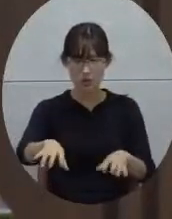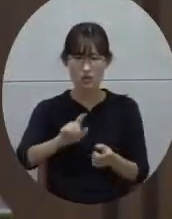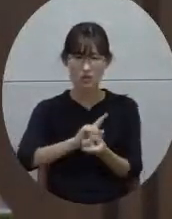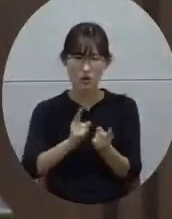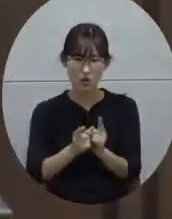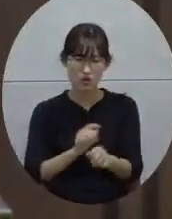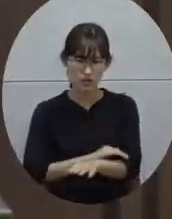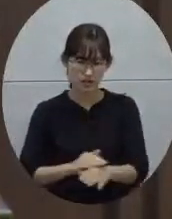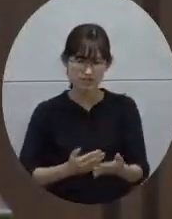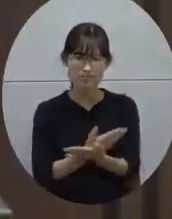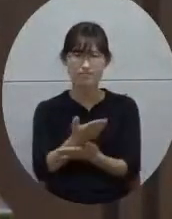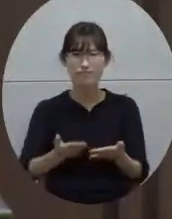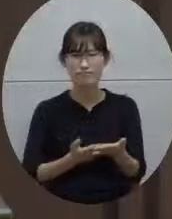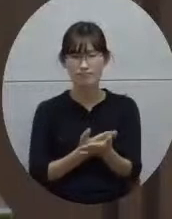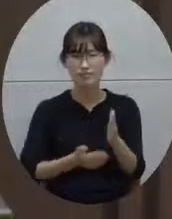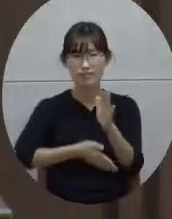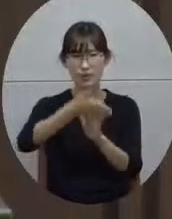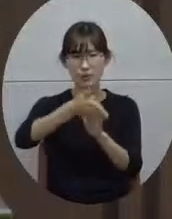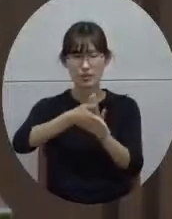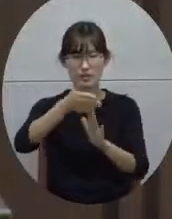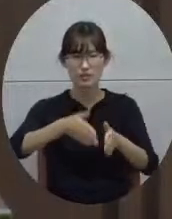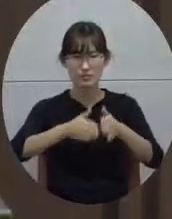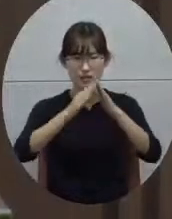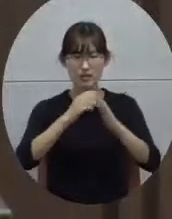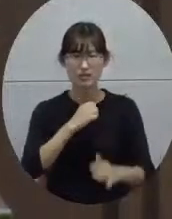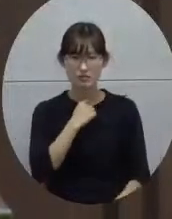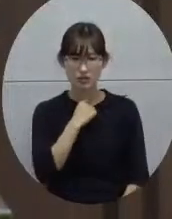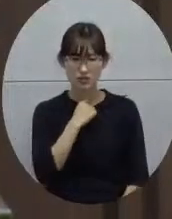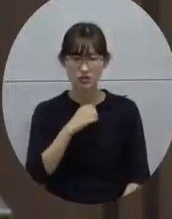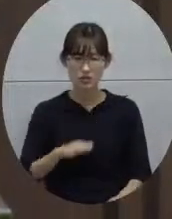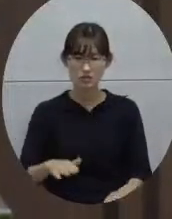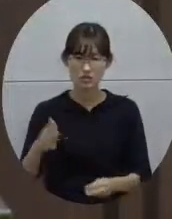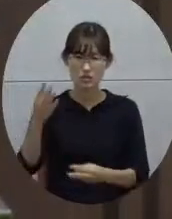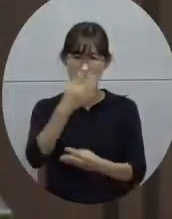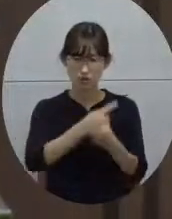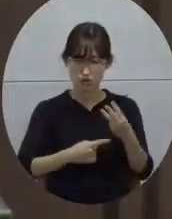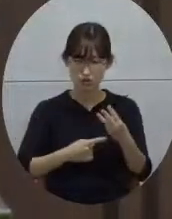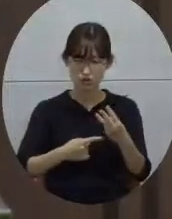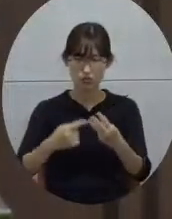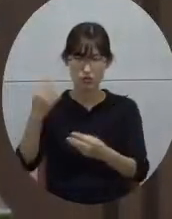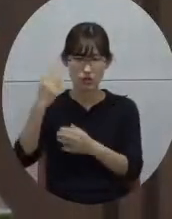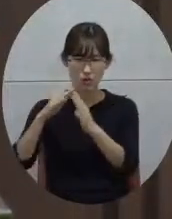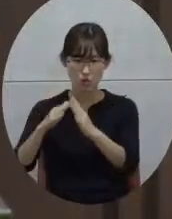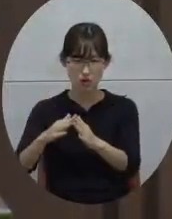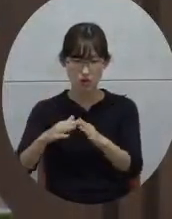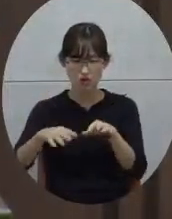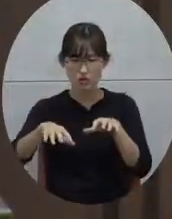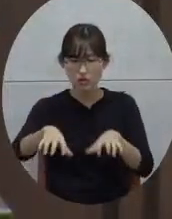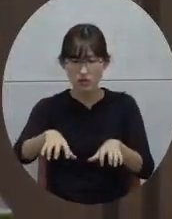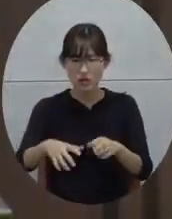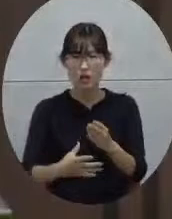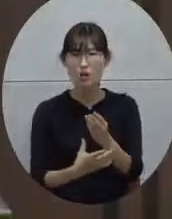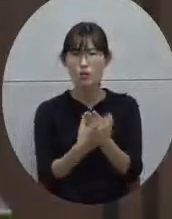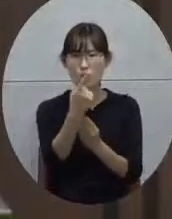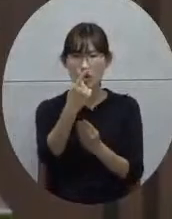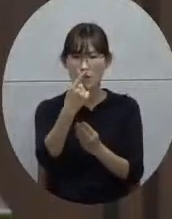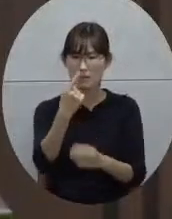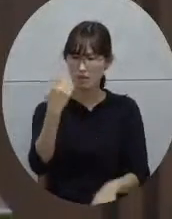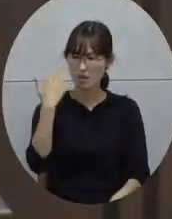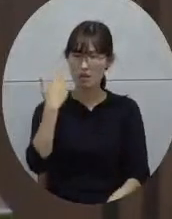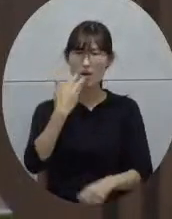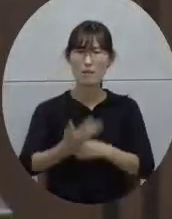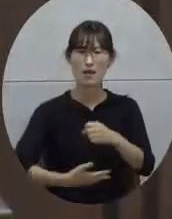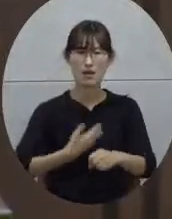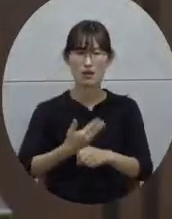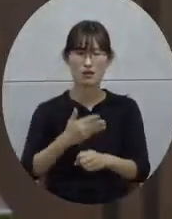이뤄내겠습니다. 청주와 정원이 통합한 지 8년이 지나는 동안 그 성과는 기대에 미치지 못하는